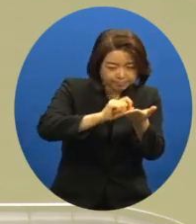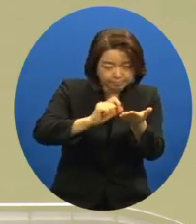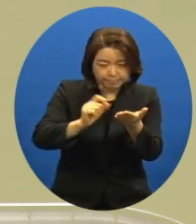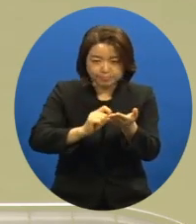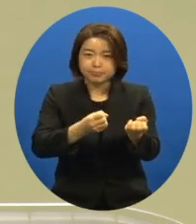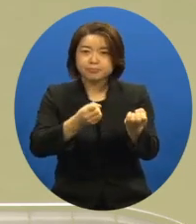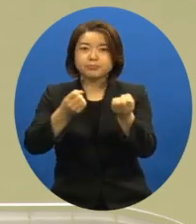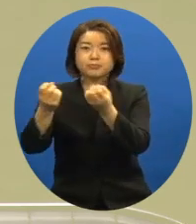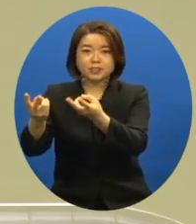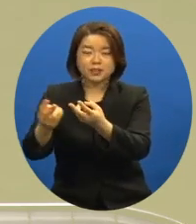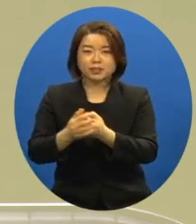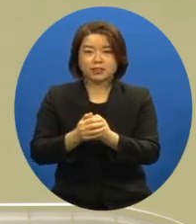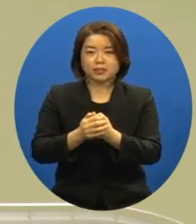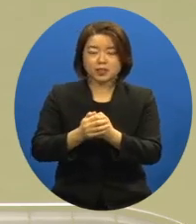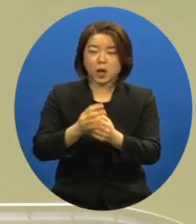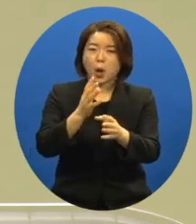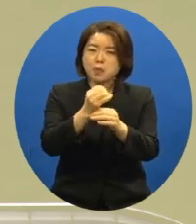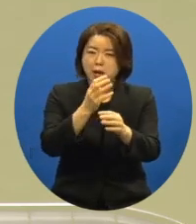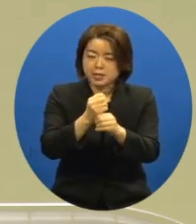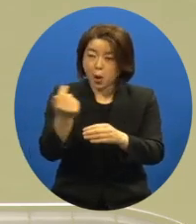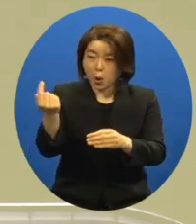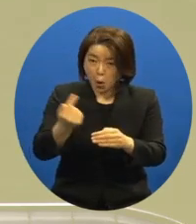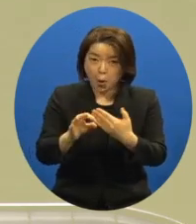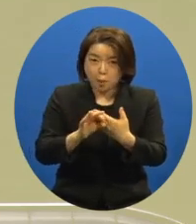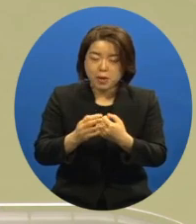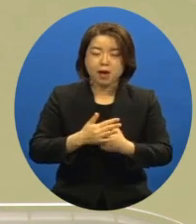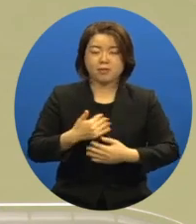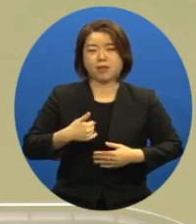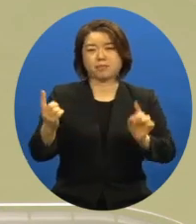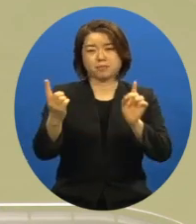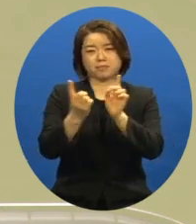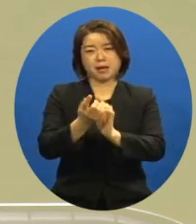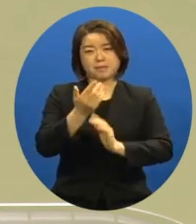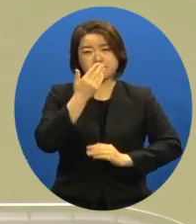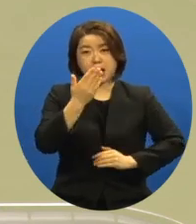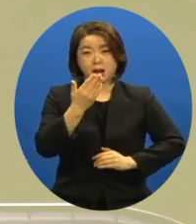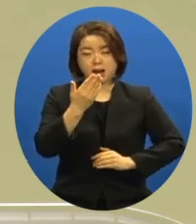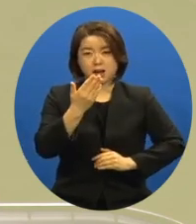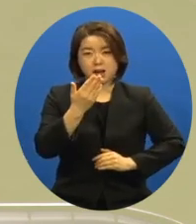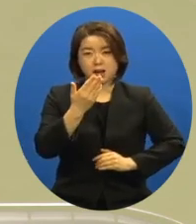보냈습니다. 며칠 날까지 오면 나를 만날 수 있습니다.